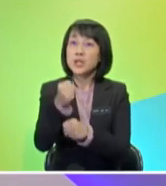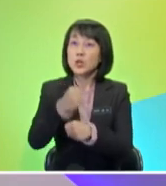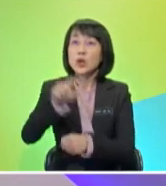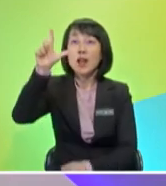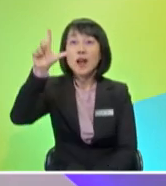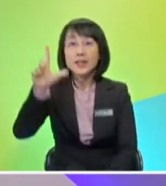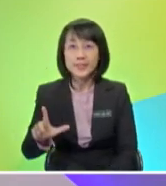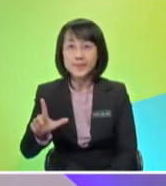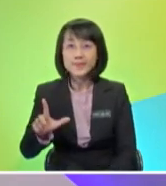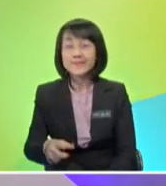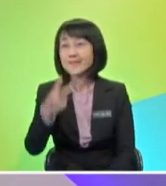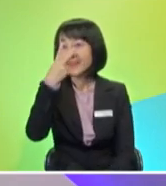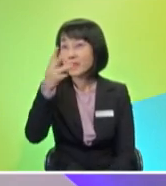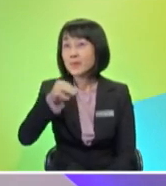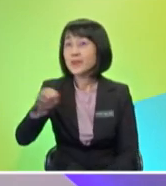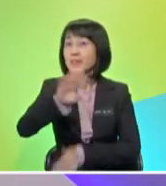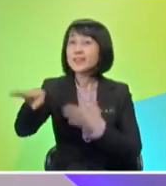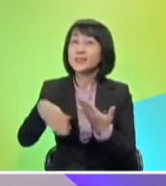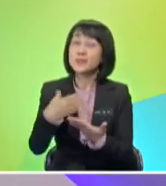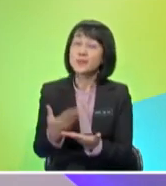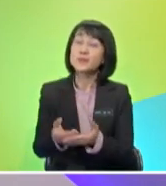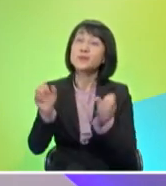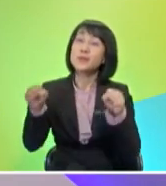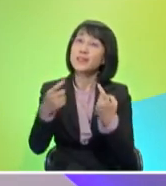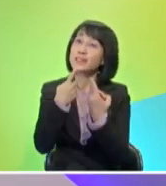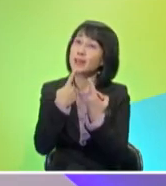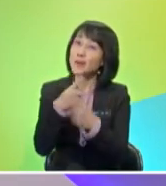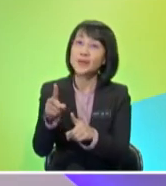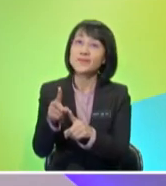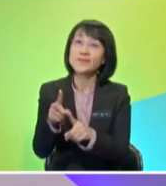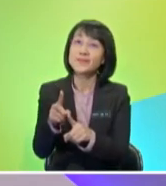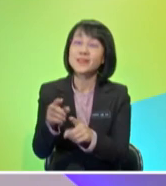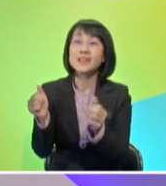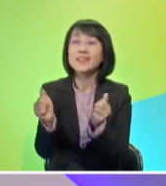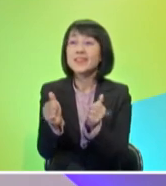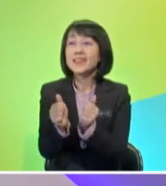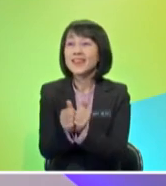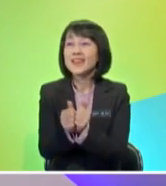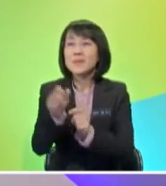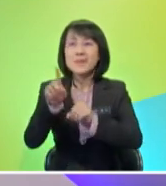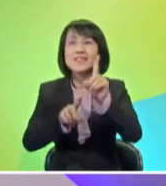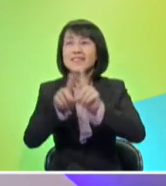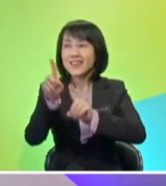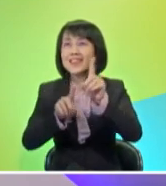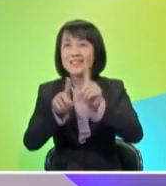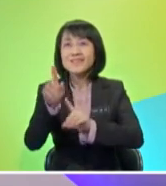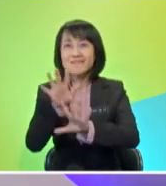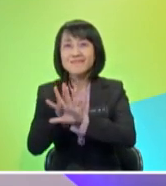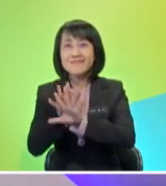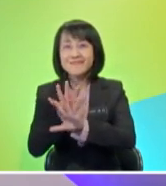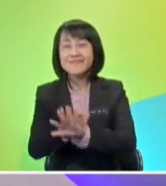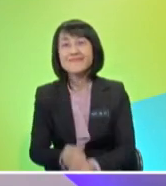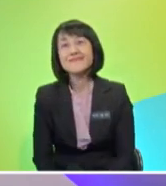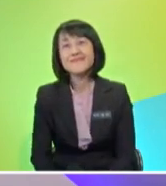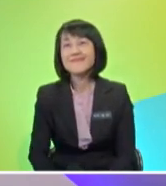nampaknya murid-murid cikgu semua dapat menjawab dengan bilangan bintang yang diperolehi oleh mereka.